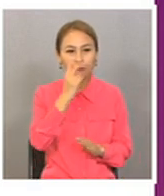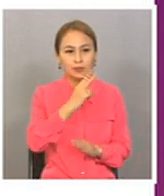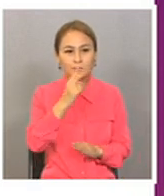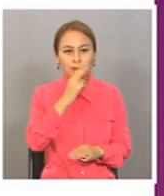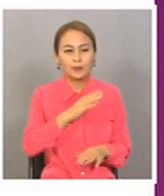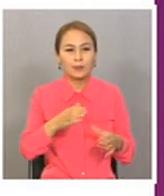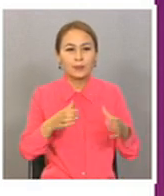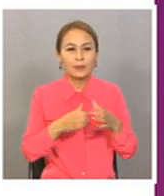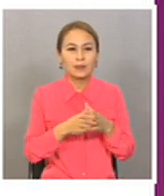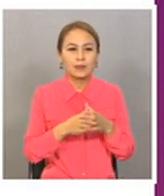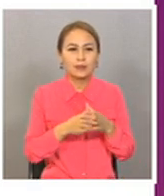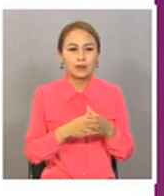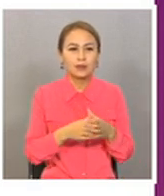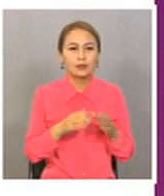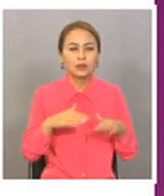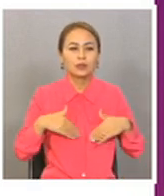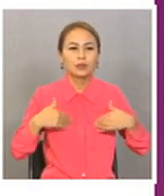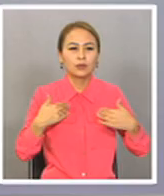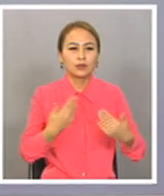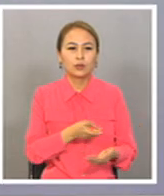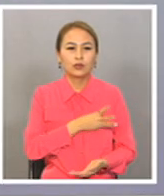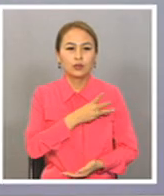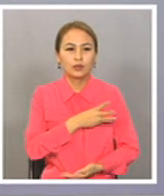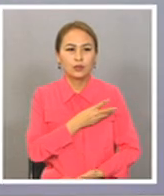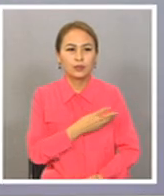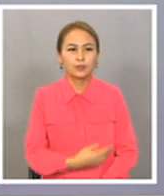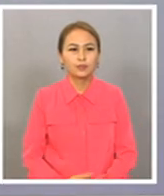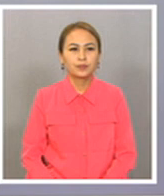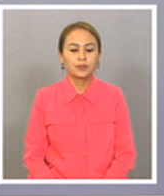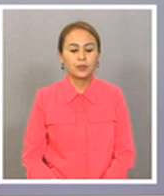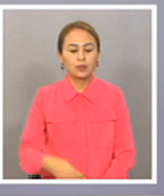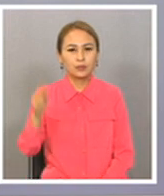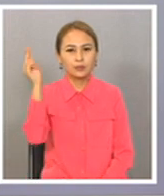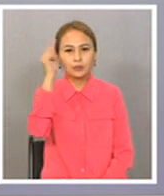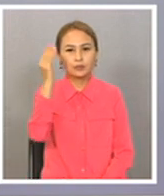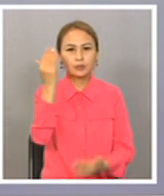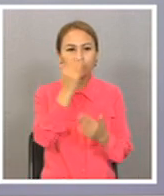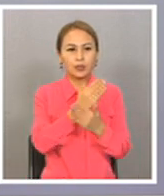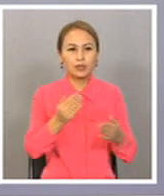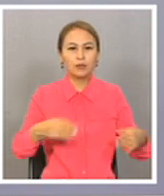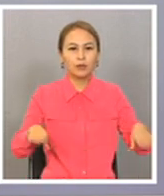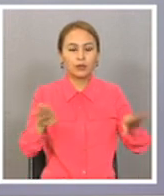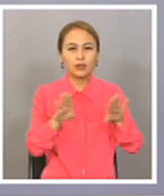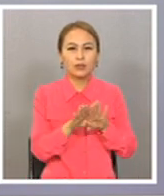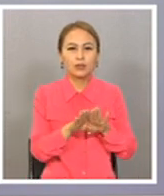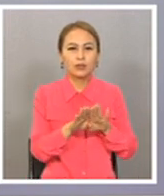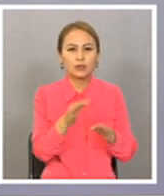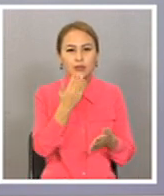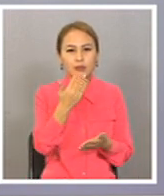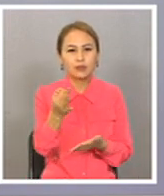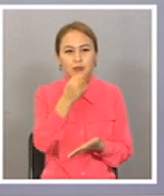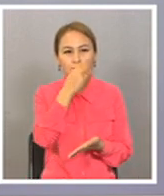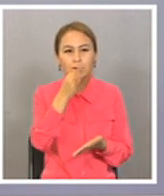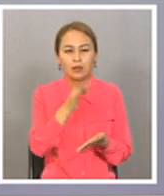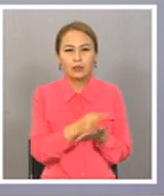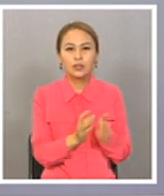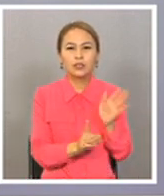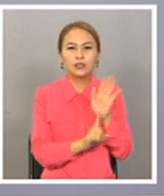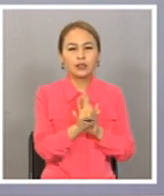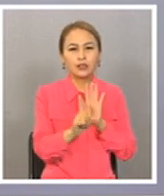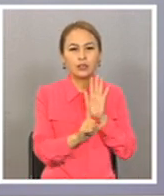білуге жаны құштар. Оқушылар, сіздердің жауаптарыңыз да дұрыс болды деген